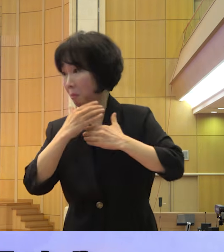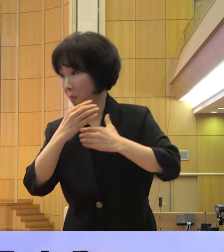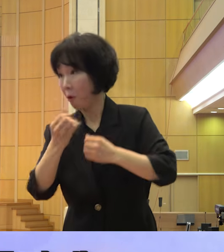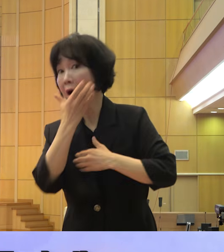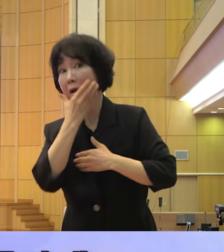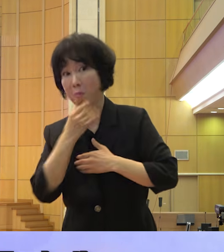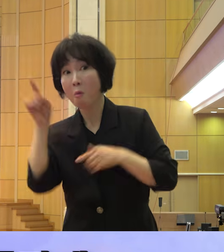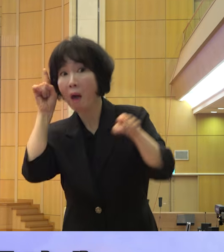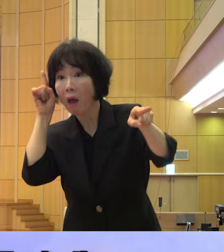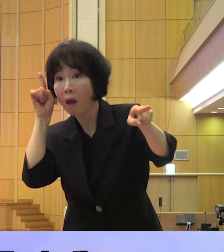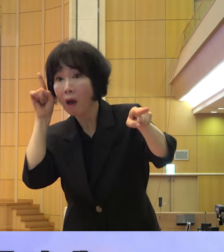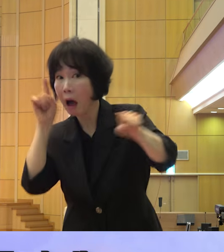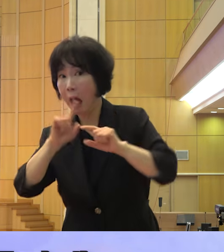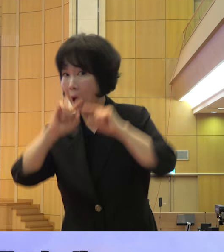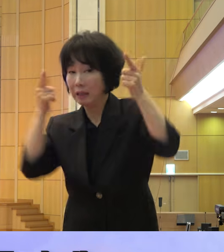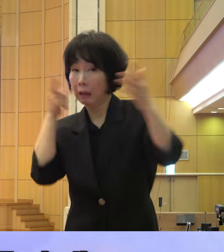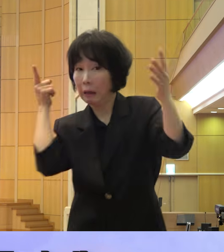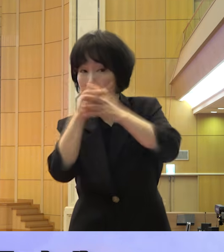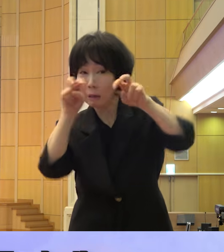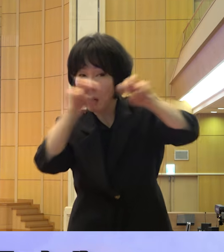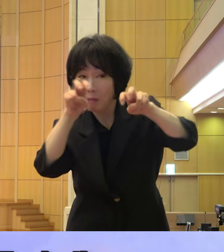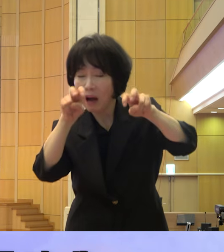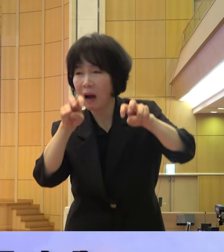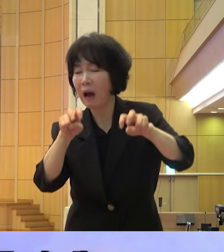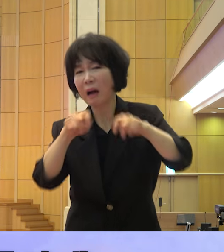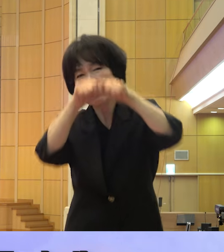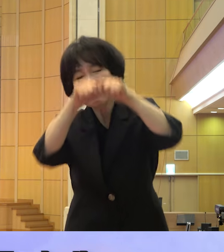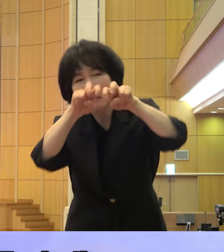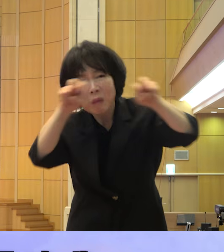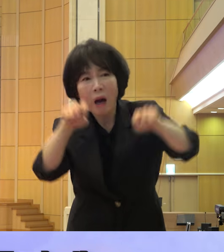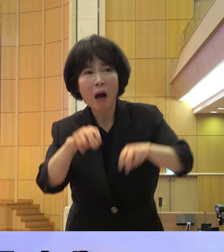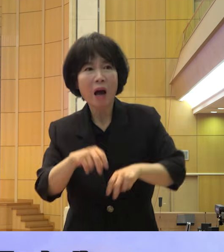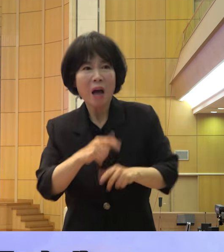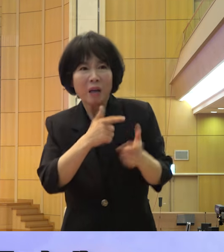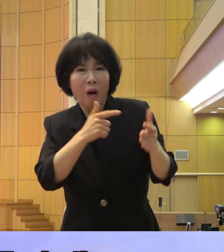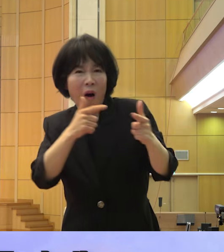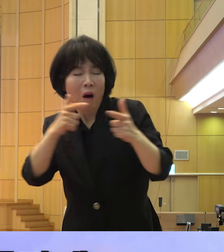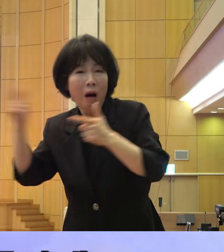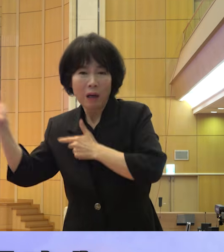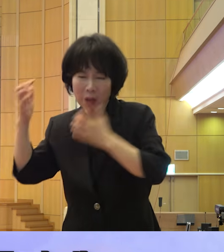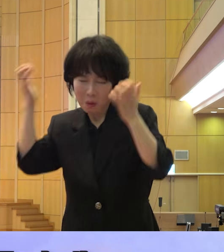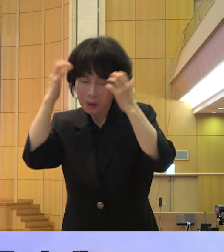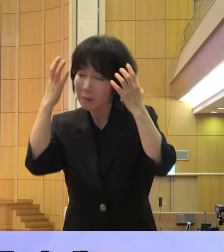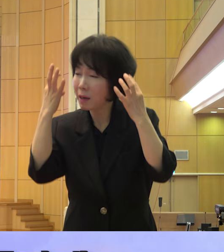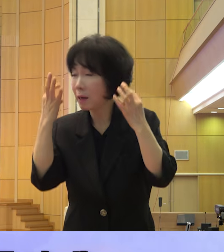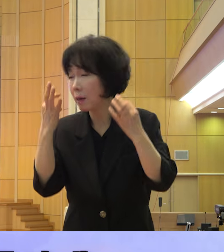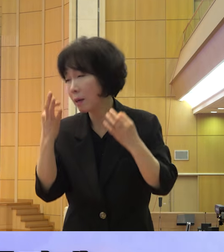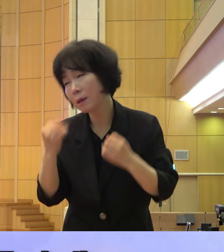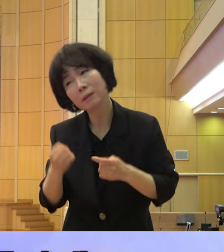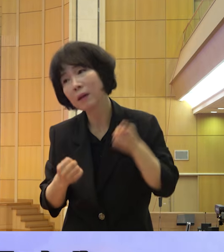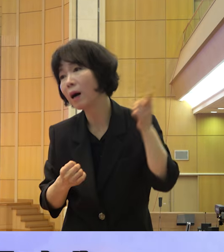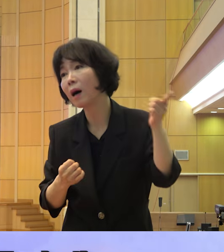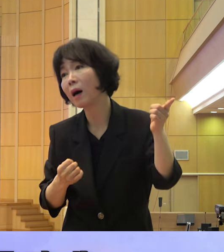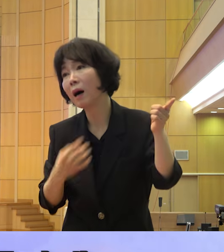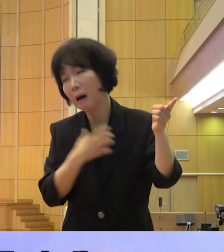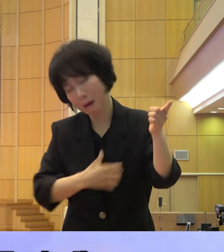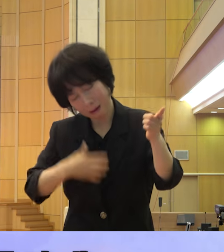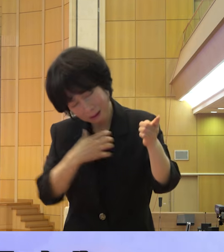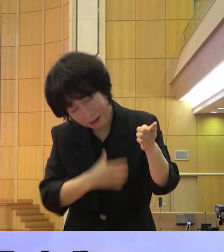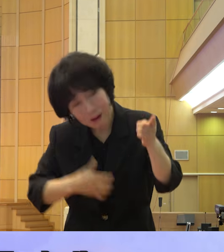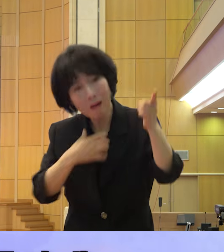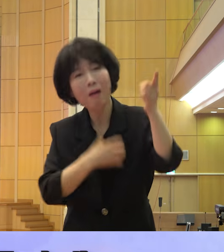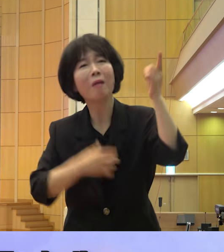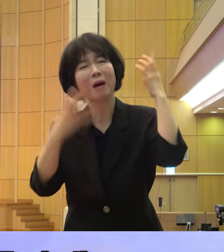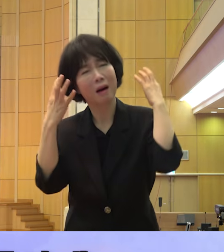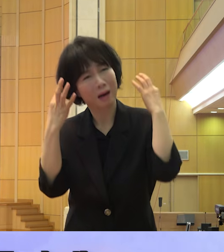다 행복한 것 같은데요, 그 집안에 들어가 보면요, 깊숙이 들어가 보면요, 염려한 사람